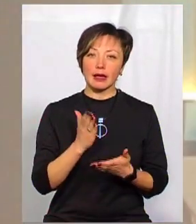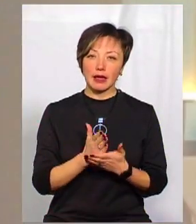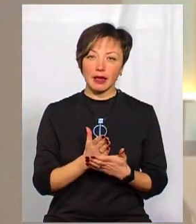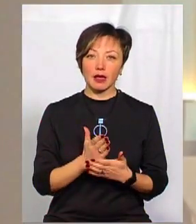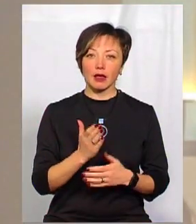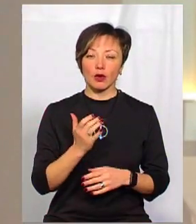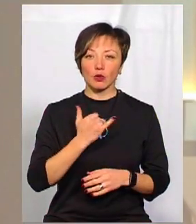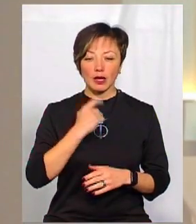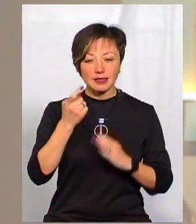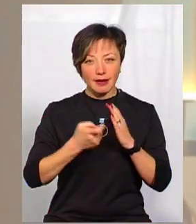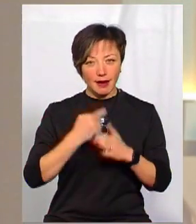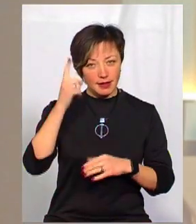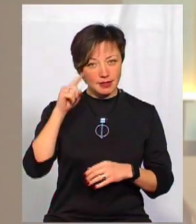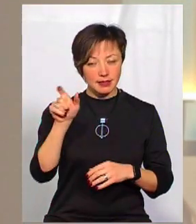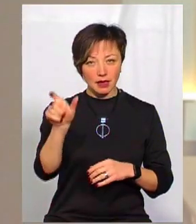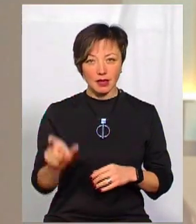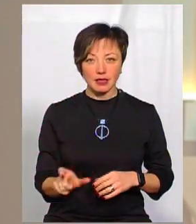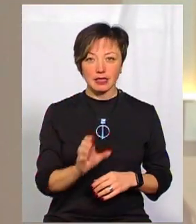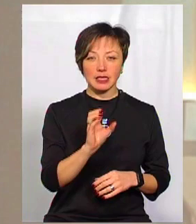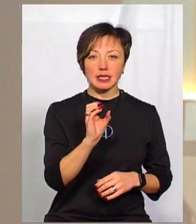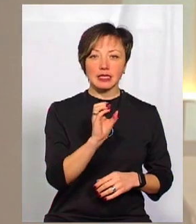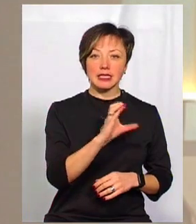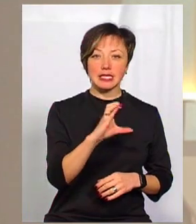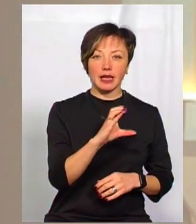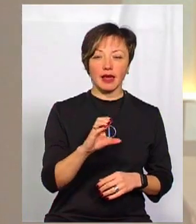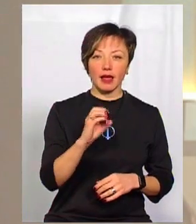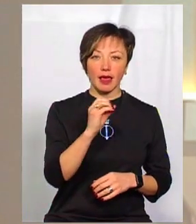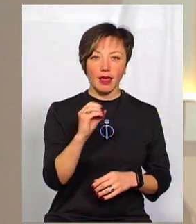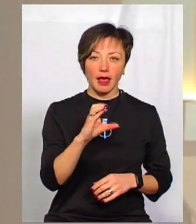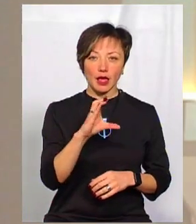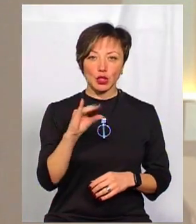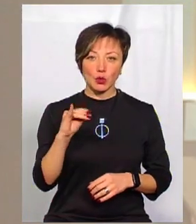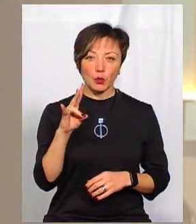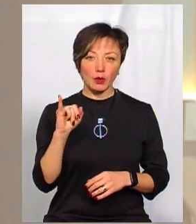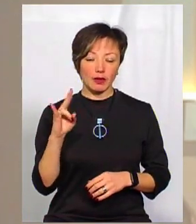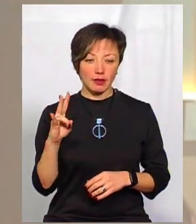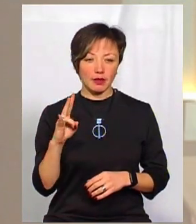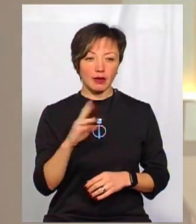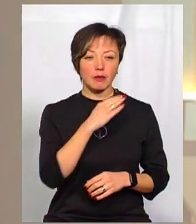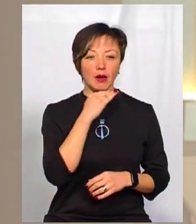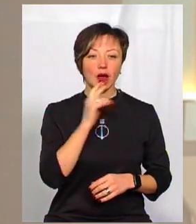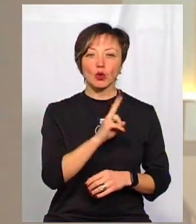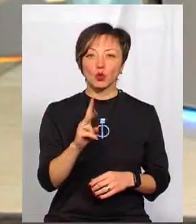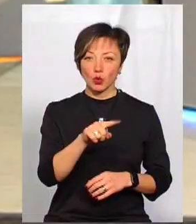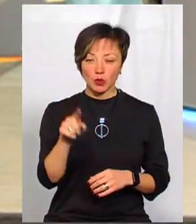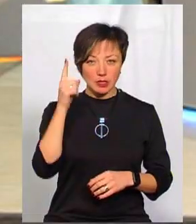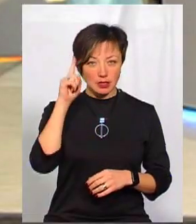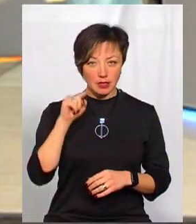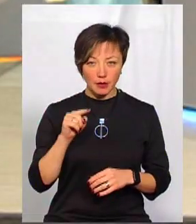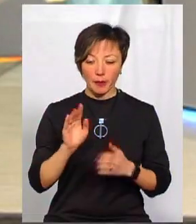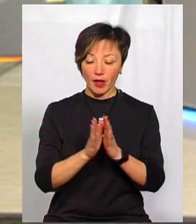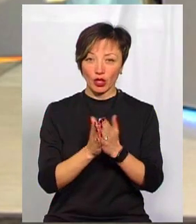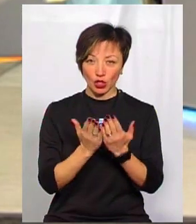такий краєзнавець Сергій Єсюнін, його знають багато хто. У книжці